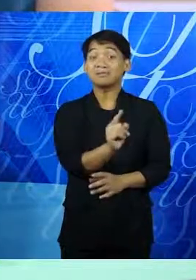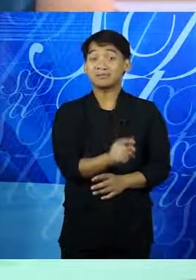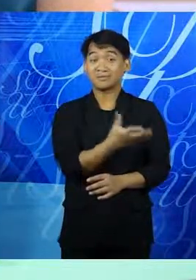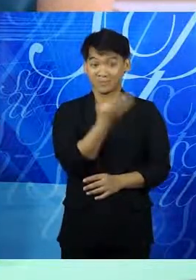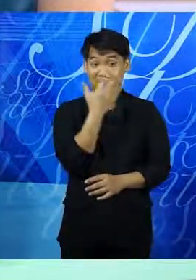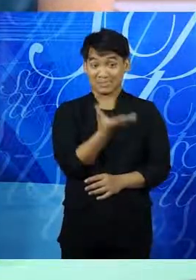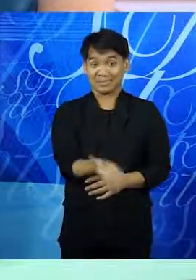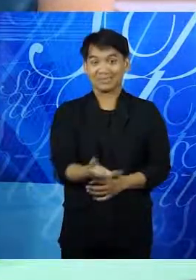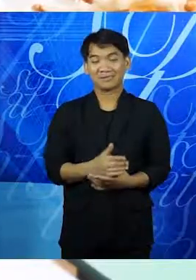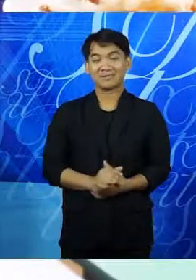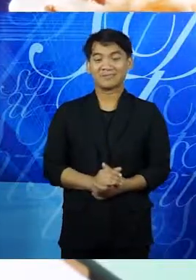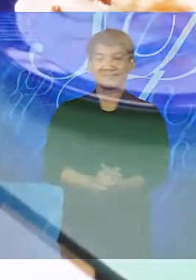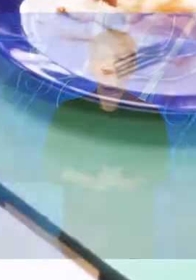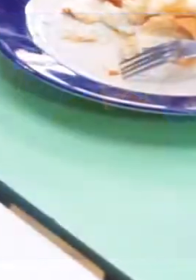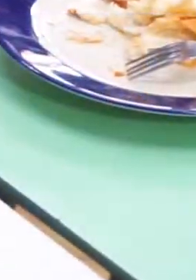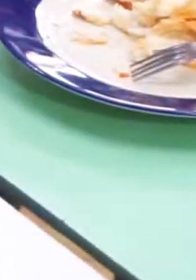รเลือกเลยค่ะ